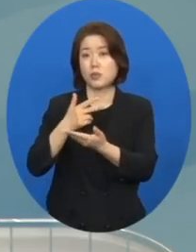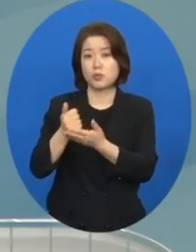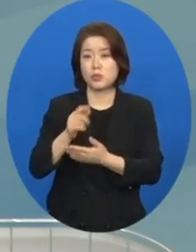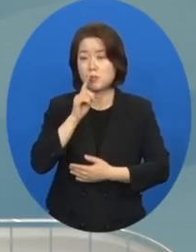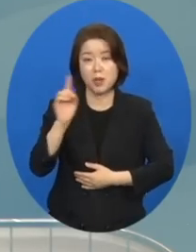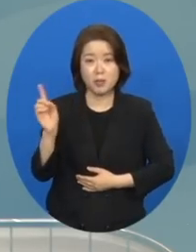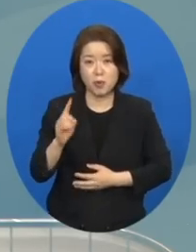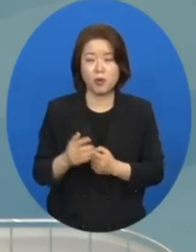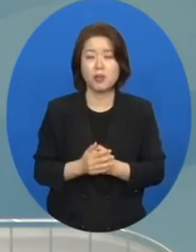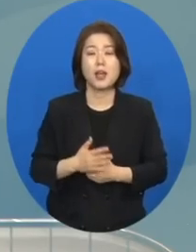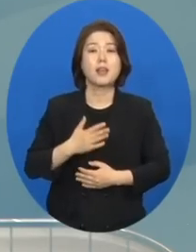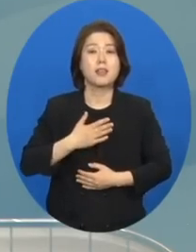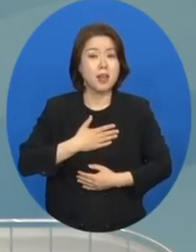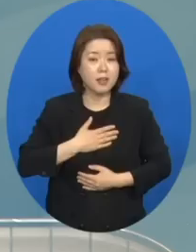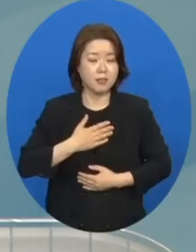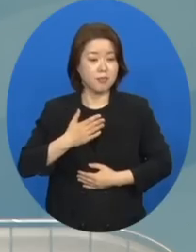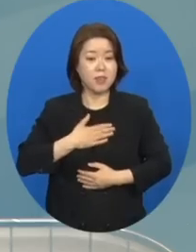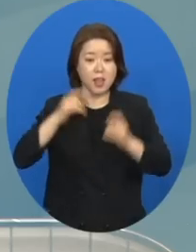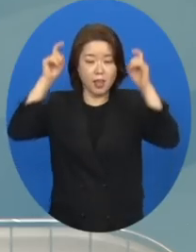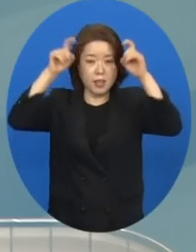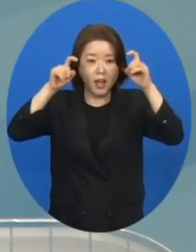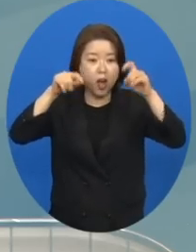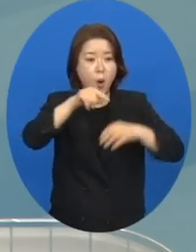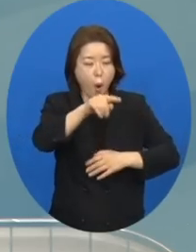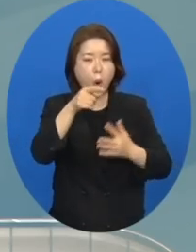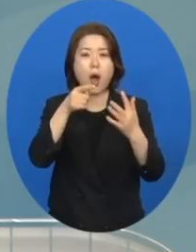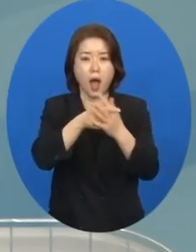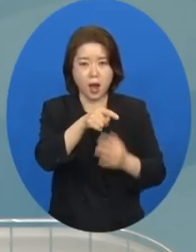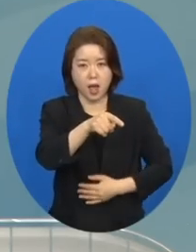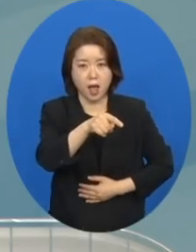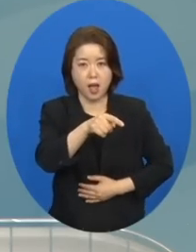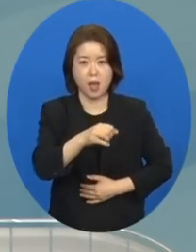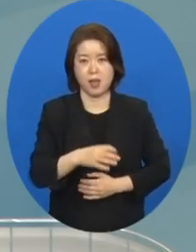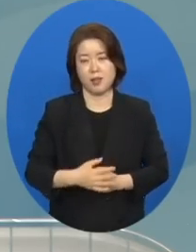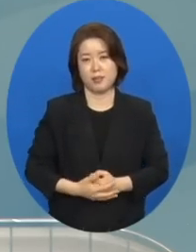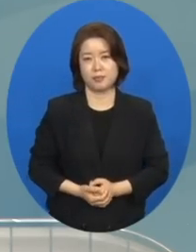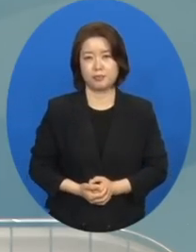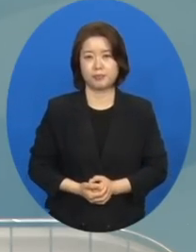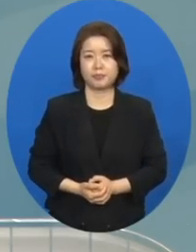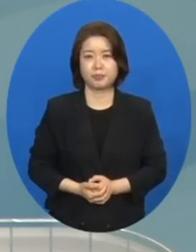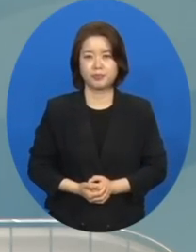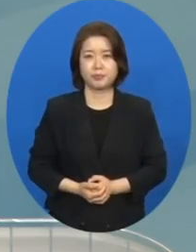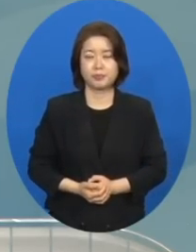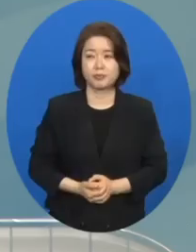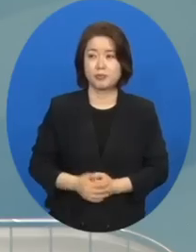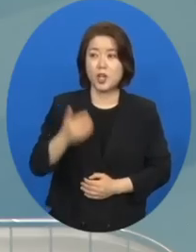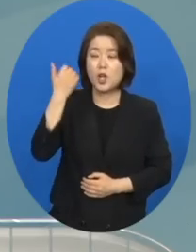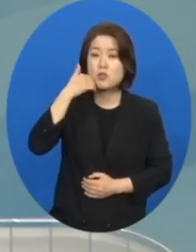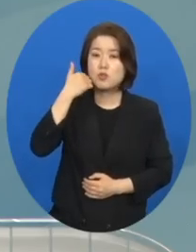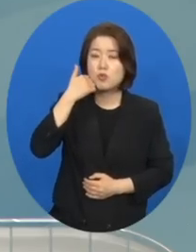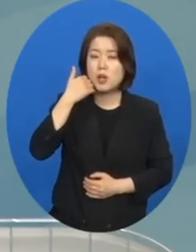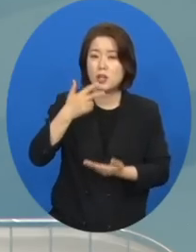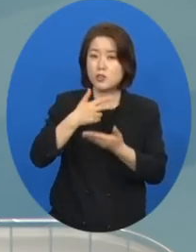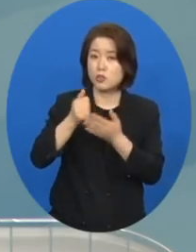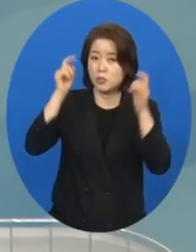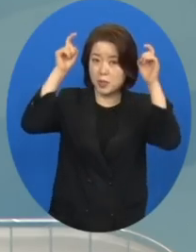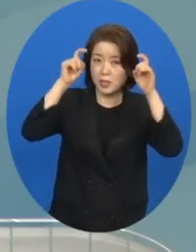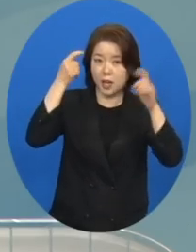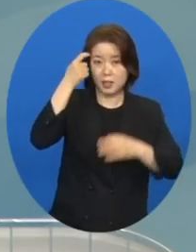나는 데에 양 들어야 한다 내 양들을 한다 누가 주님이 아닐까요